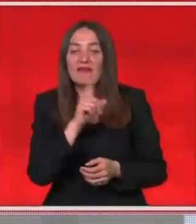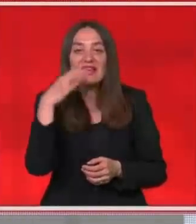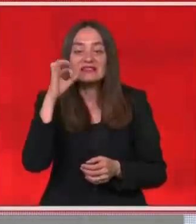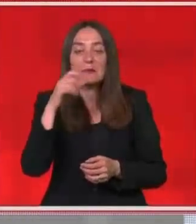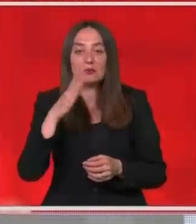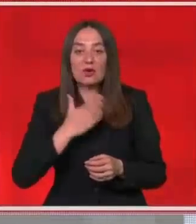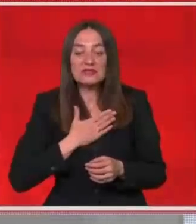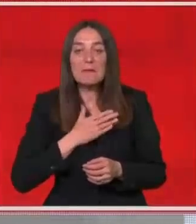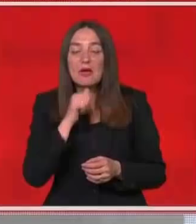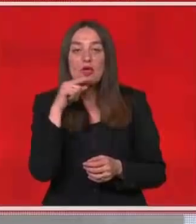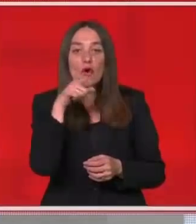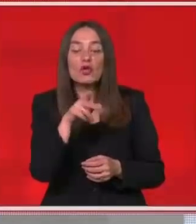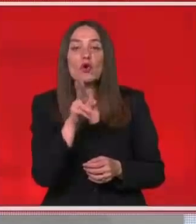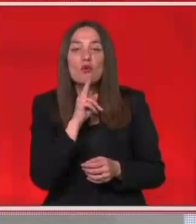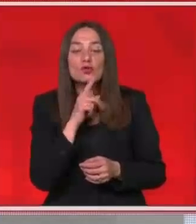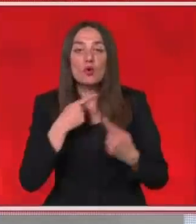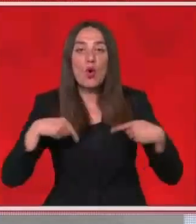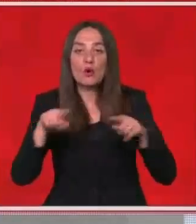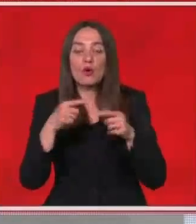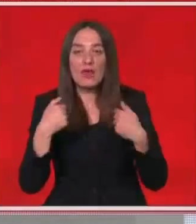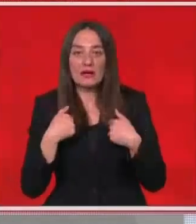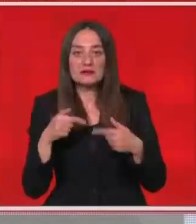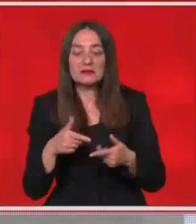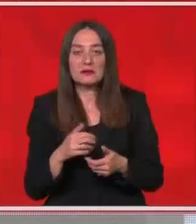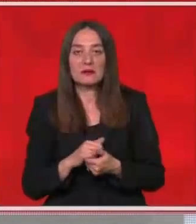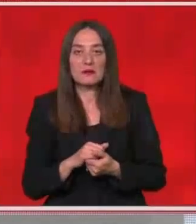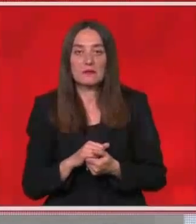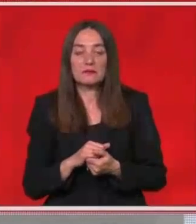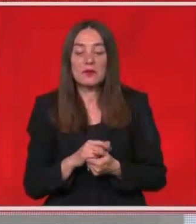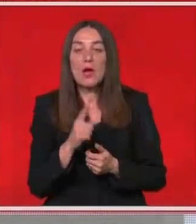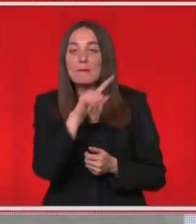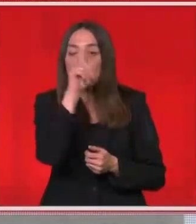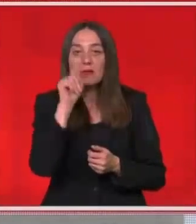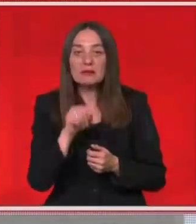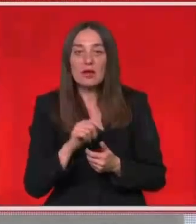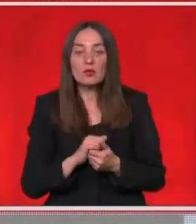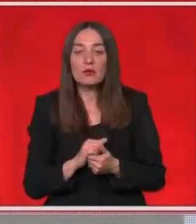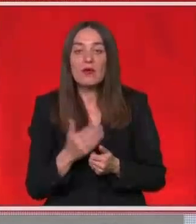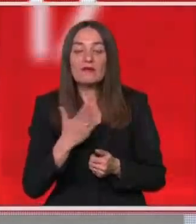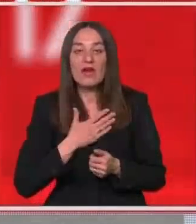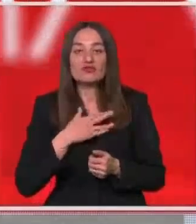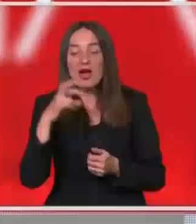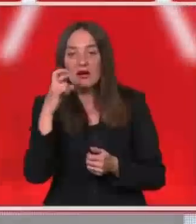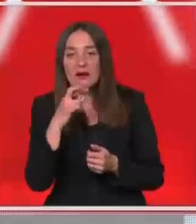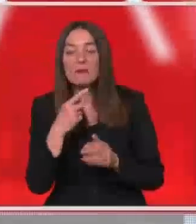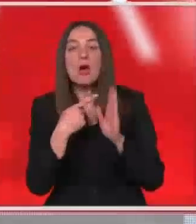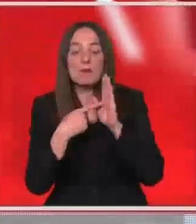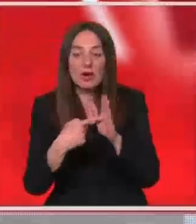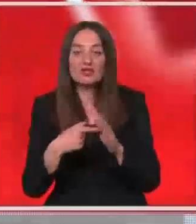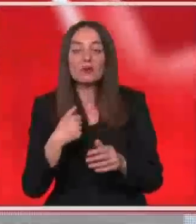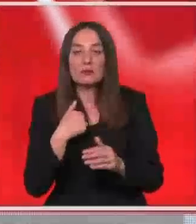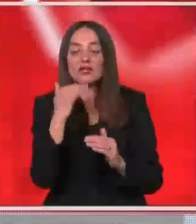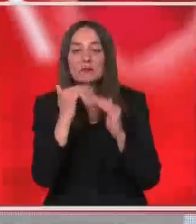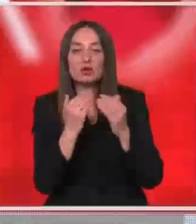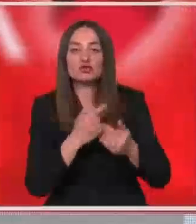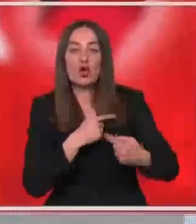zbog sebe, nego i zbog onih koji su oko nas. Po pitanju naše ekonomije, pokazat ćemo da smo